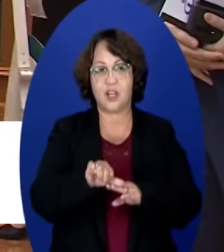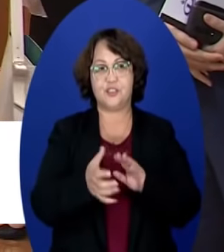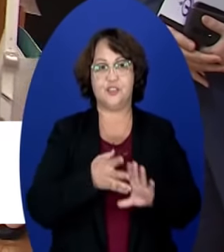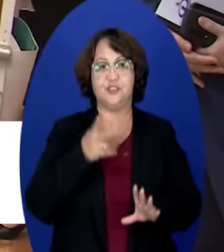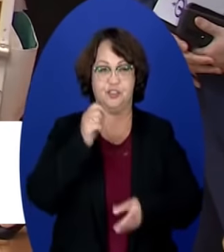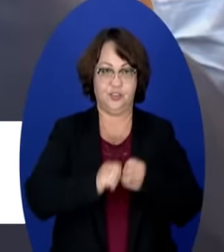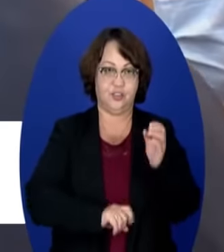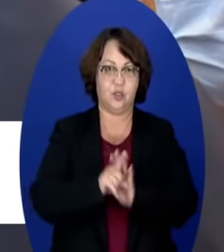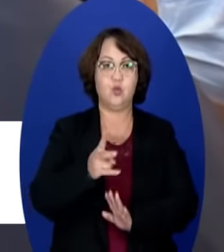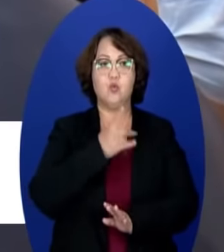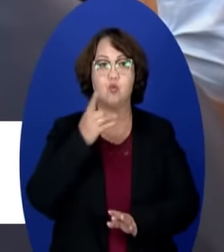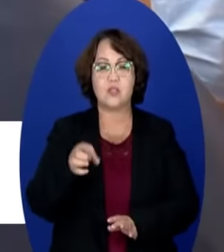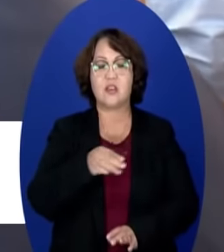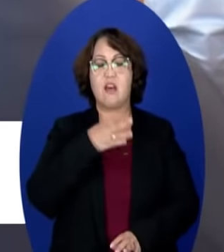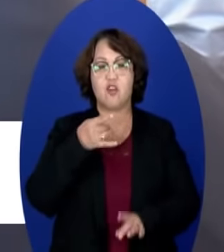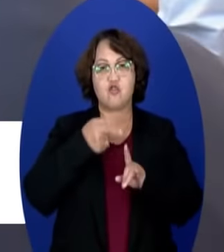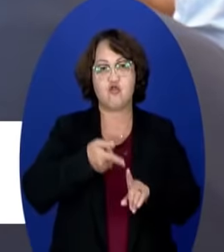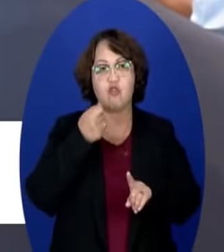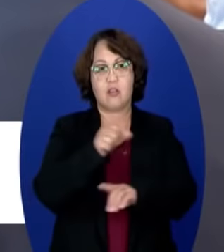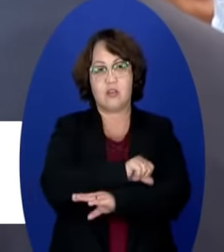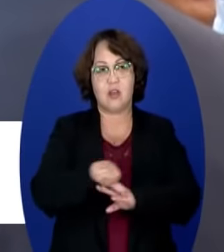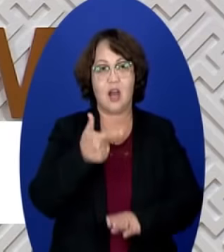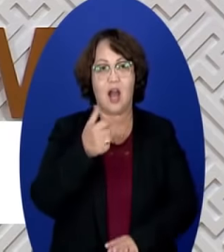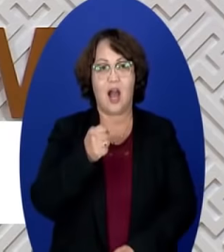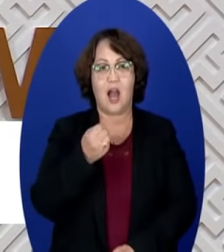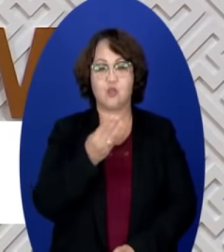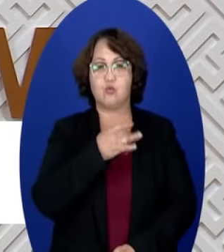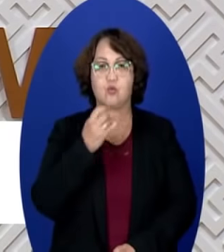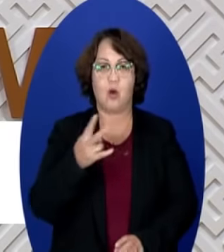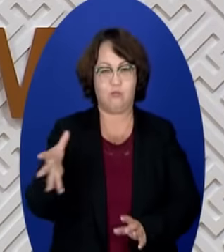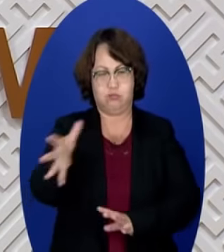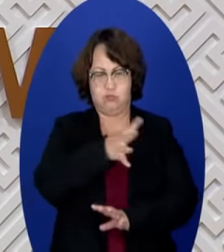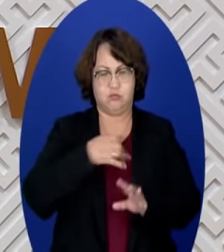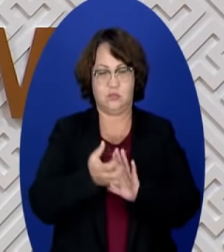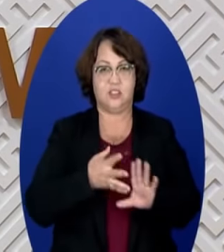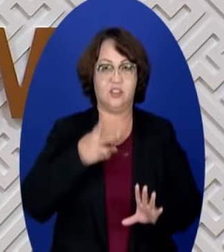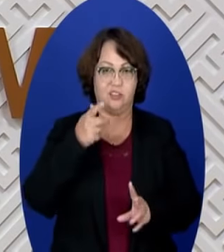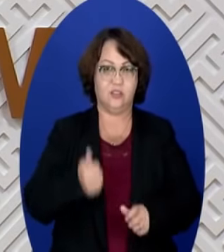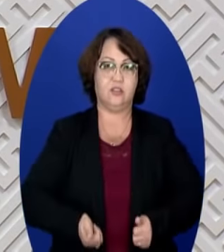эхэлсэн. Мөн нүүрс тээврийн гол бомбт гашуун сухатыг иж бүрэн шинжилх юм а.